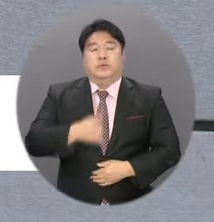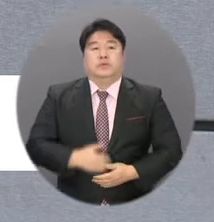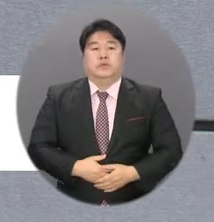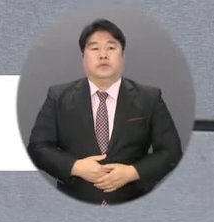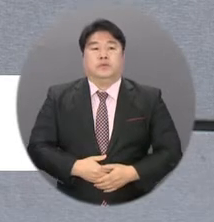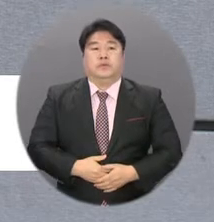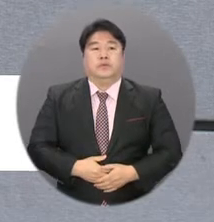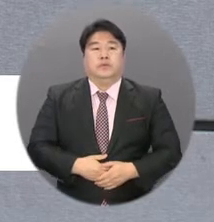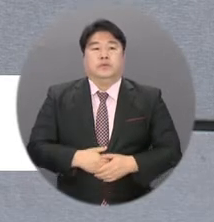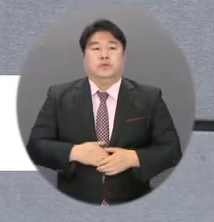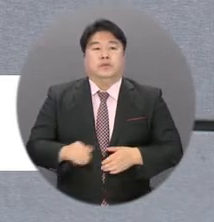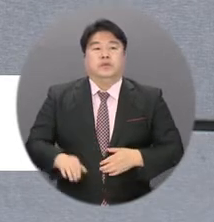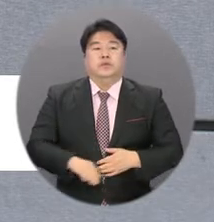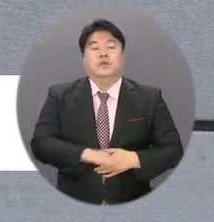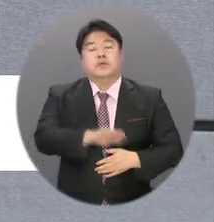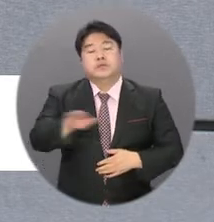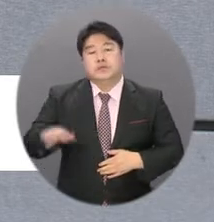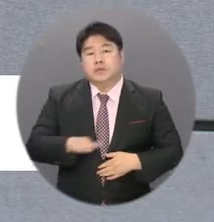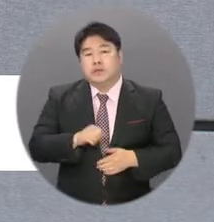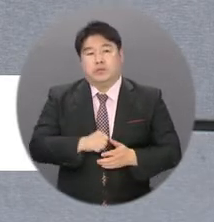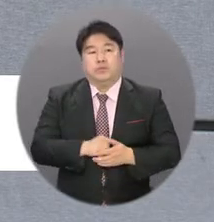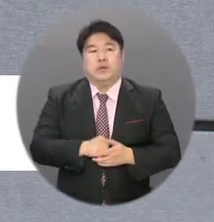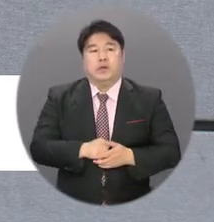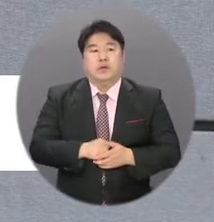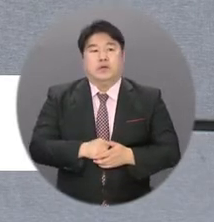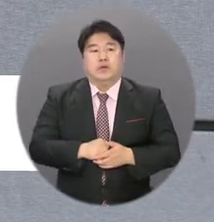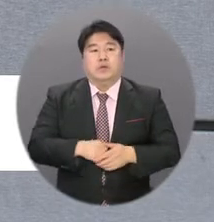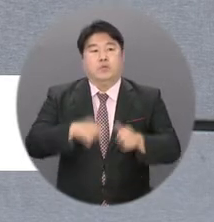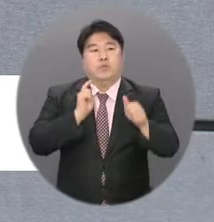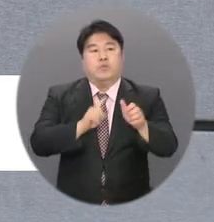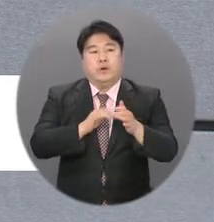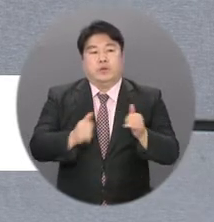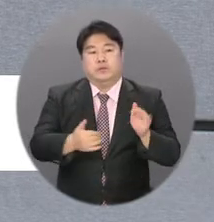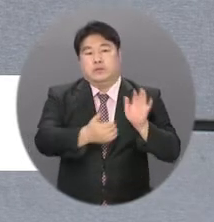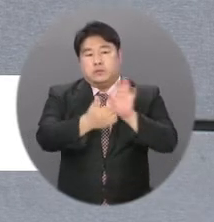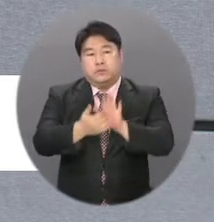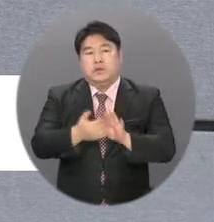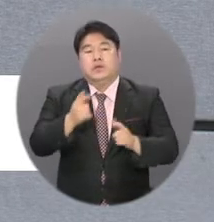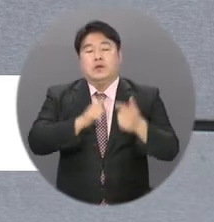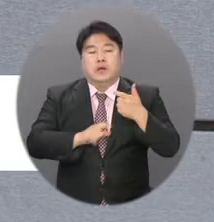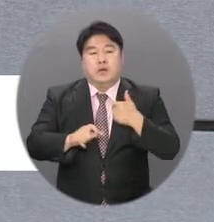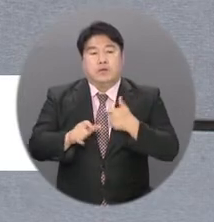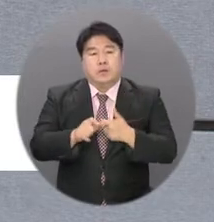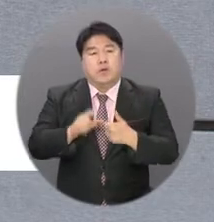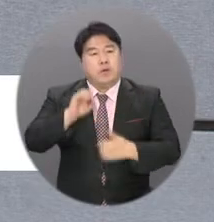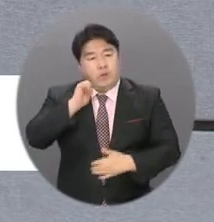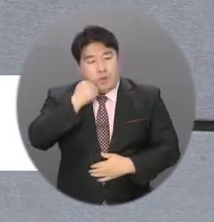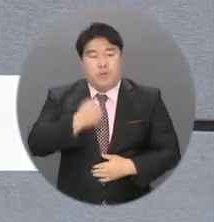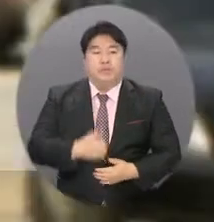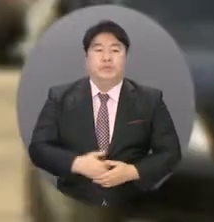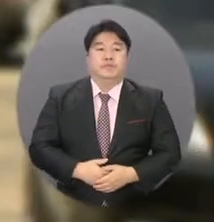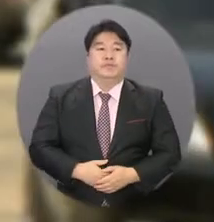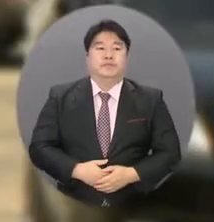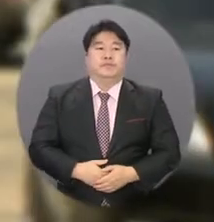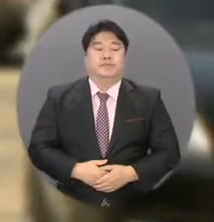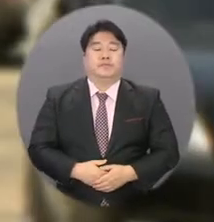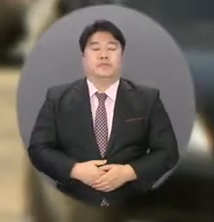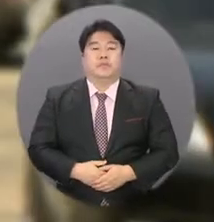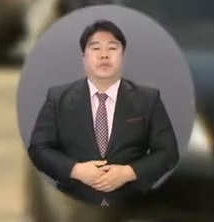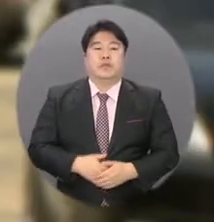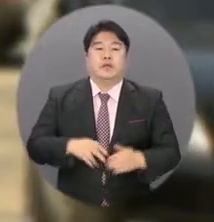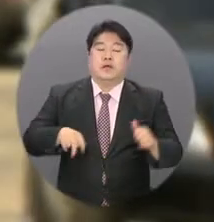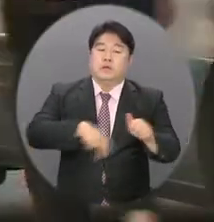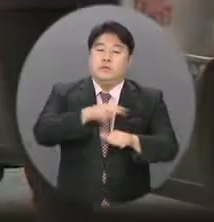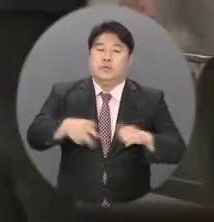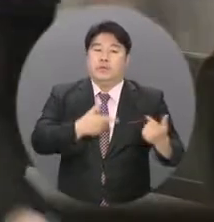활동을 하고 있어서 더 이제 저희가 그 확진자를 차단하기가 좀 더 어렵고요. 상황이